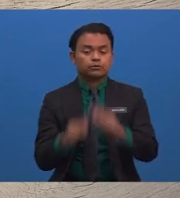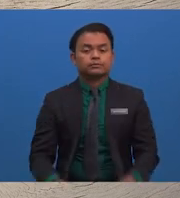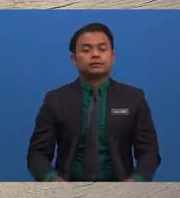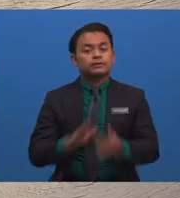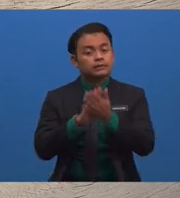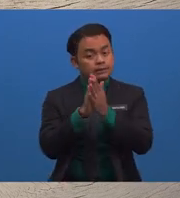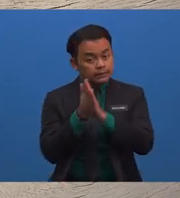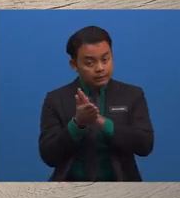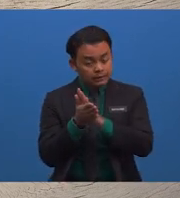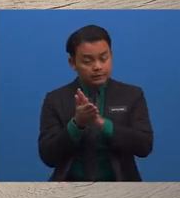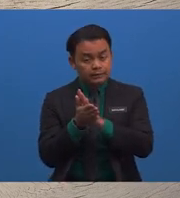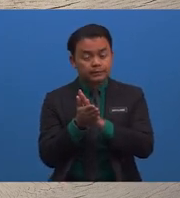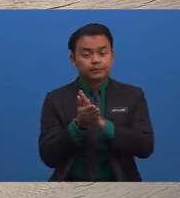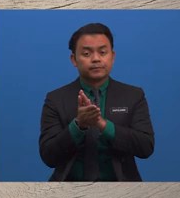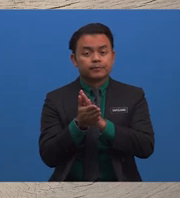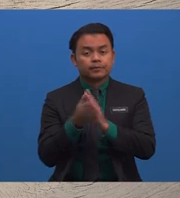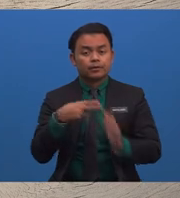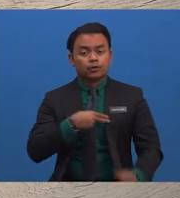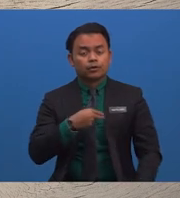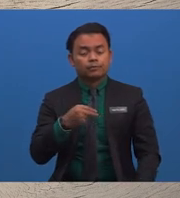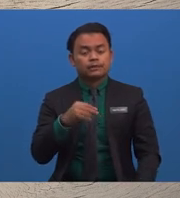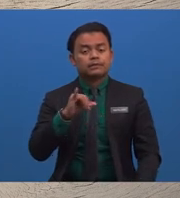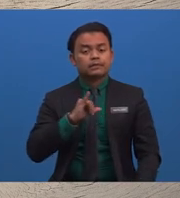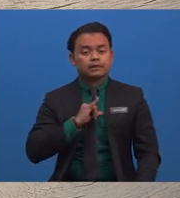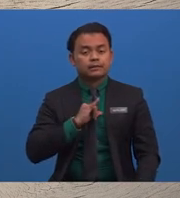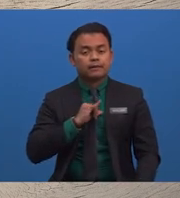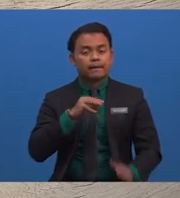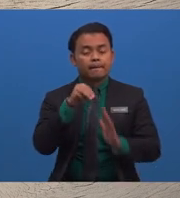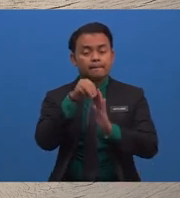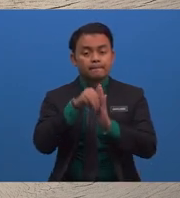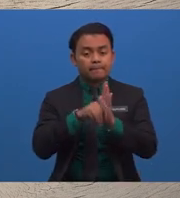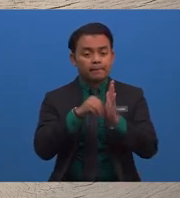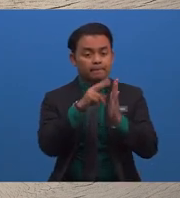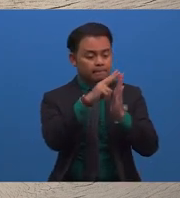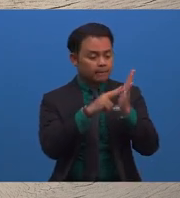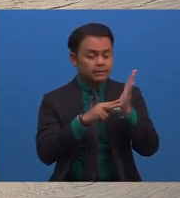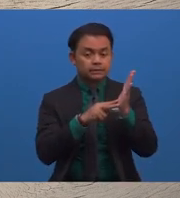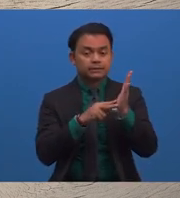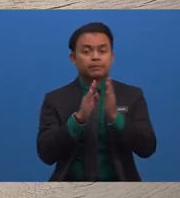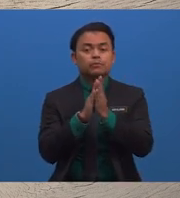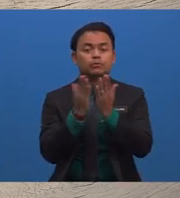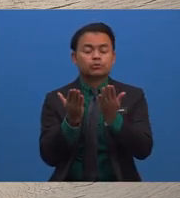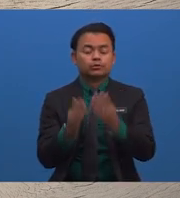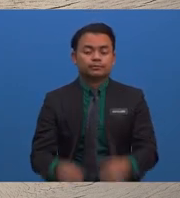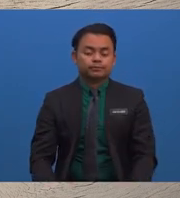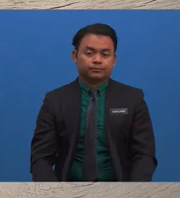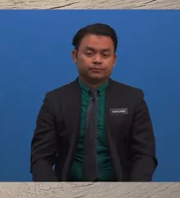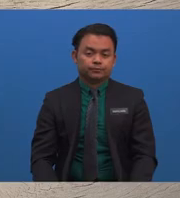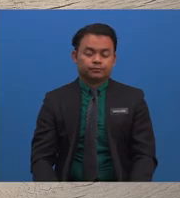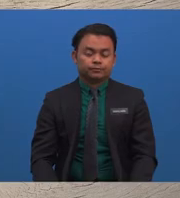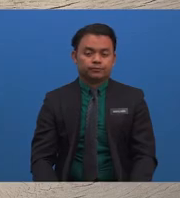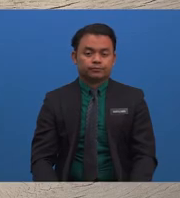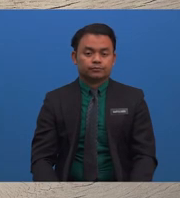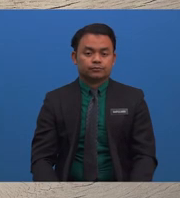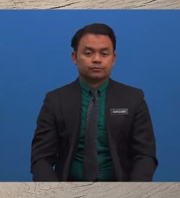buku. Manakala Asrul suka belajar sains berubah kepada saya suka